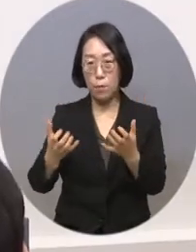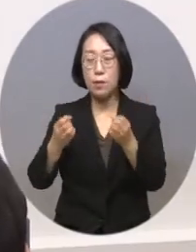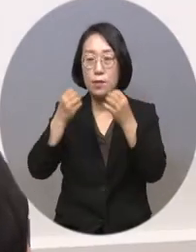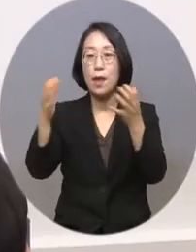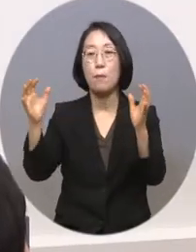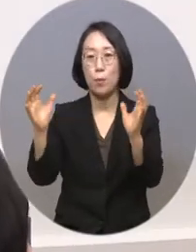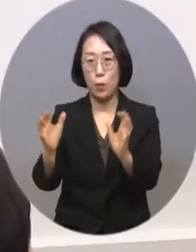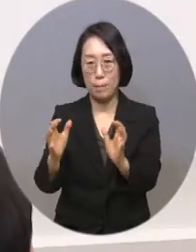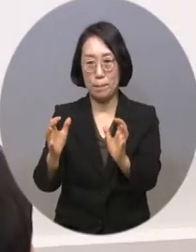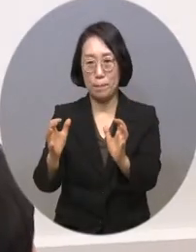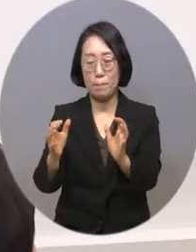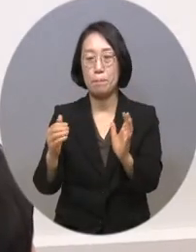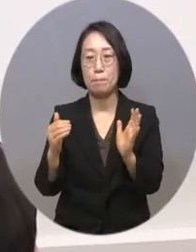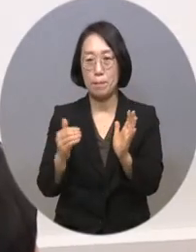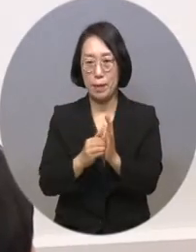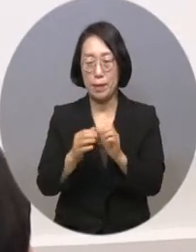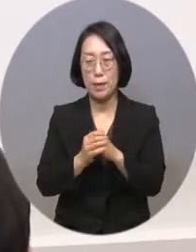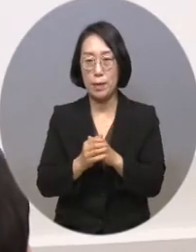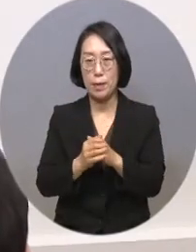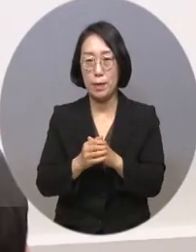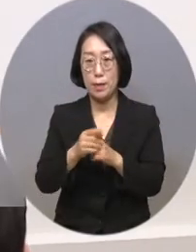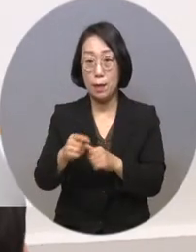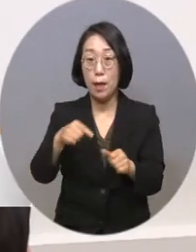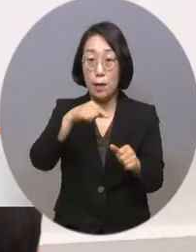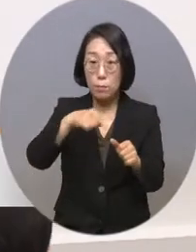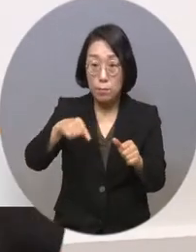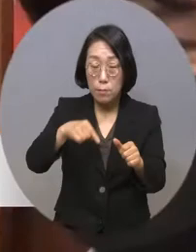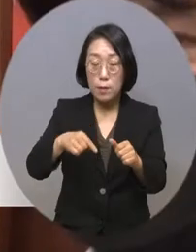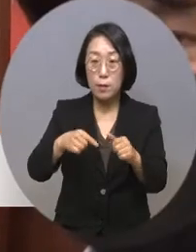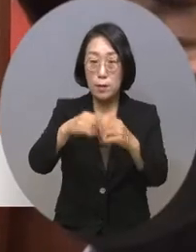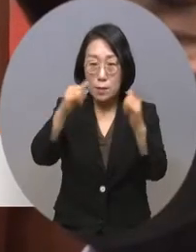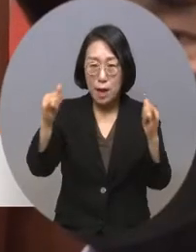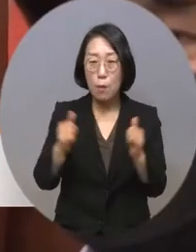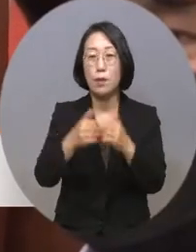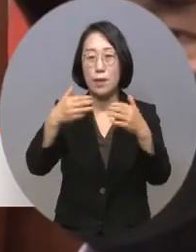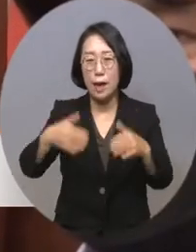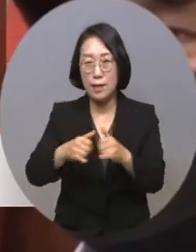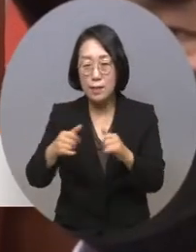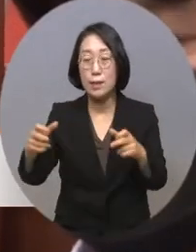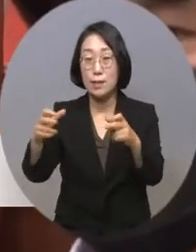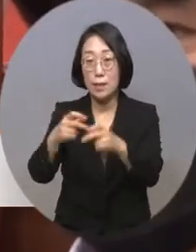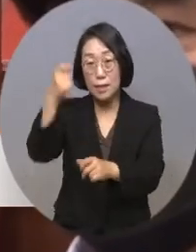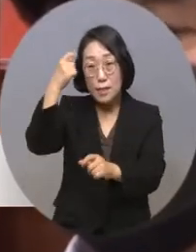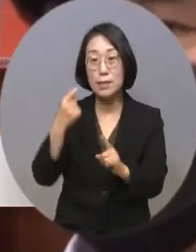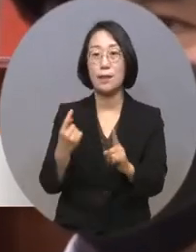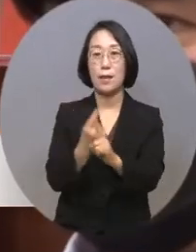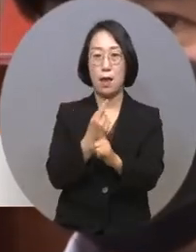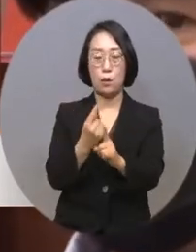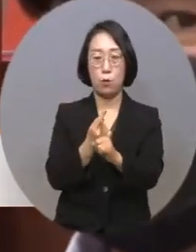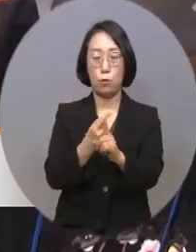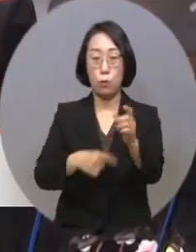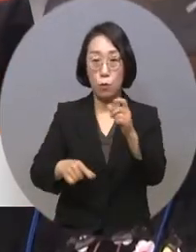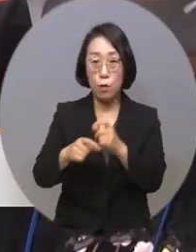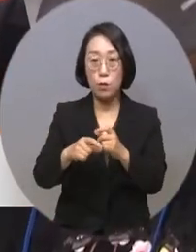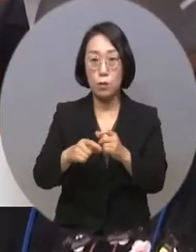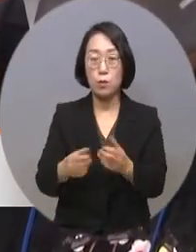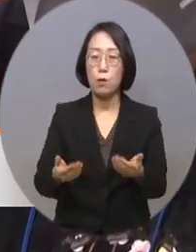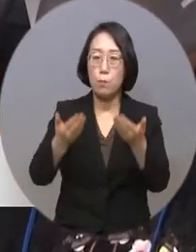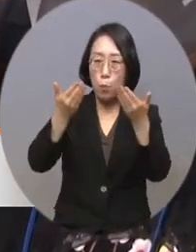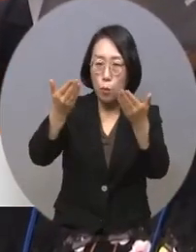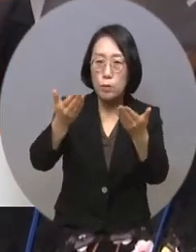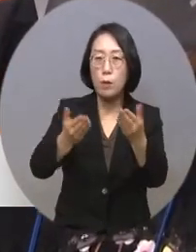가졌습니다 문화복지 실로 과정은 사회적 약자와 장애인의 인식 개선 및 지역사회 봉사에 초점을 두고